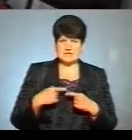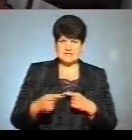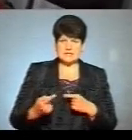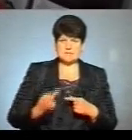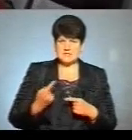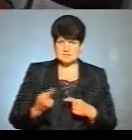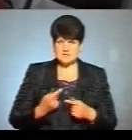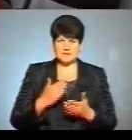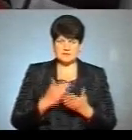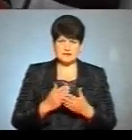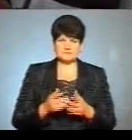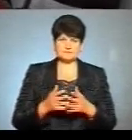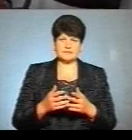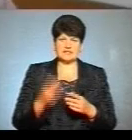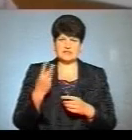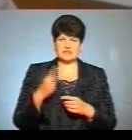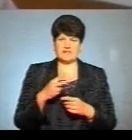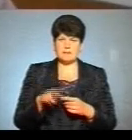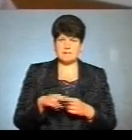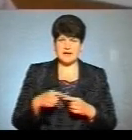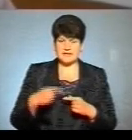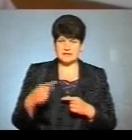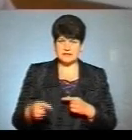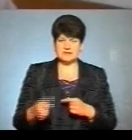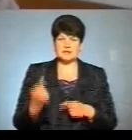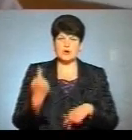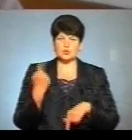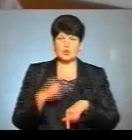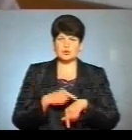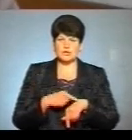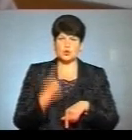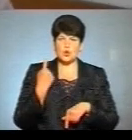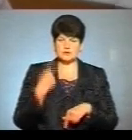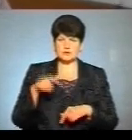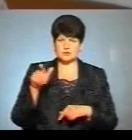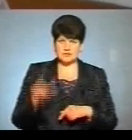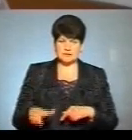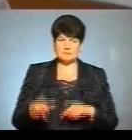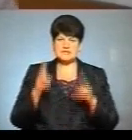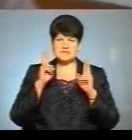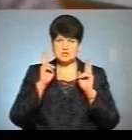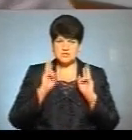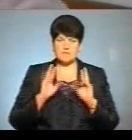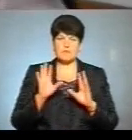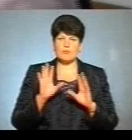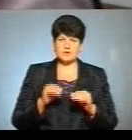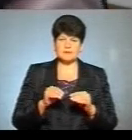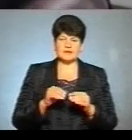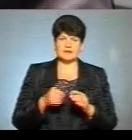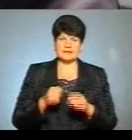нас відповідна, 2 метри. На годину один клієнт, ну, ми стрижемо, після того дезінфікуємо